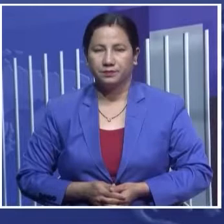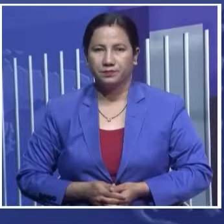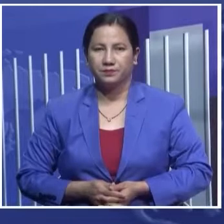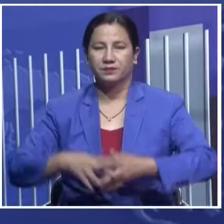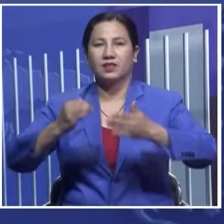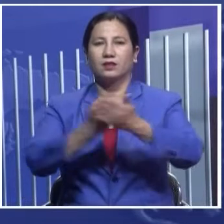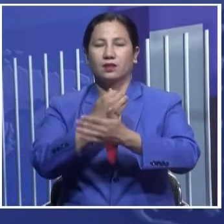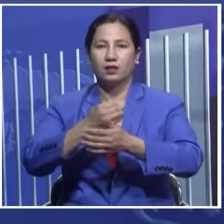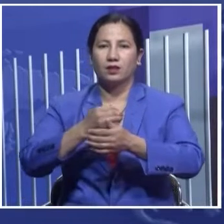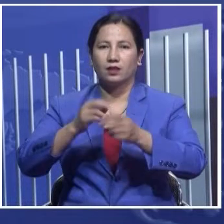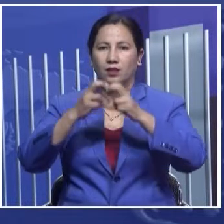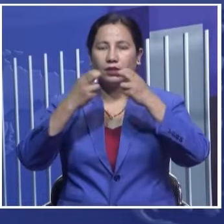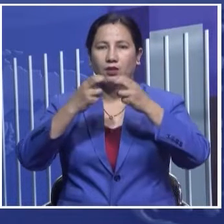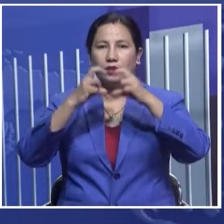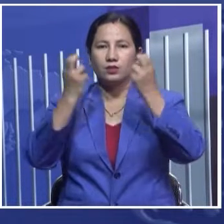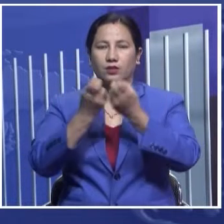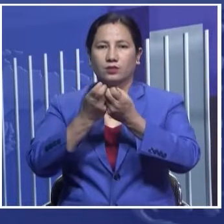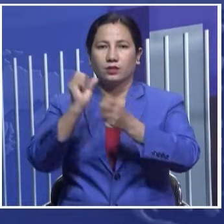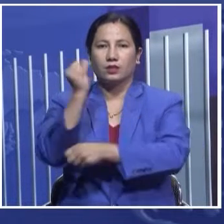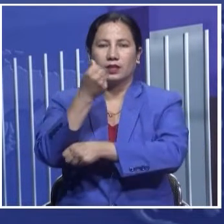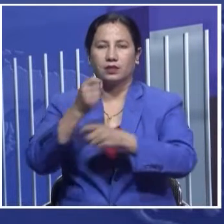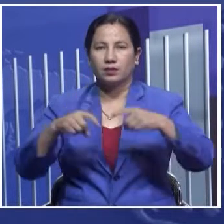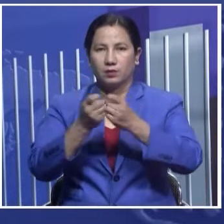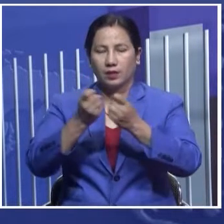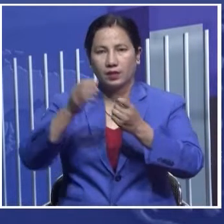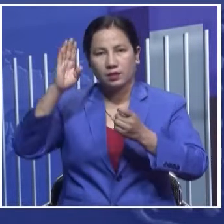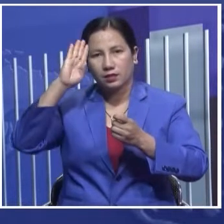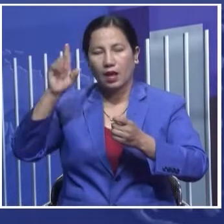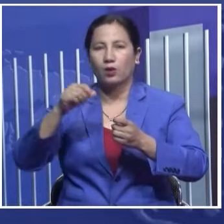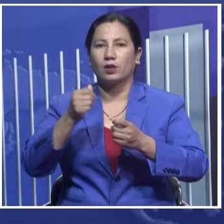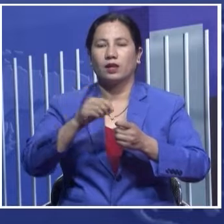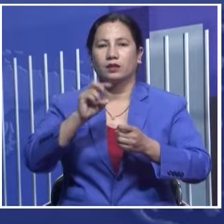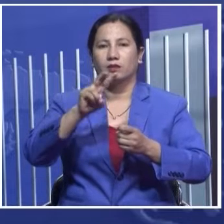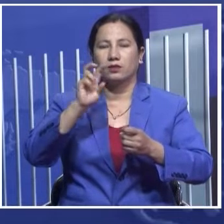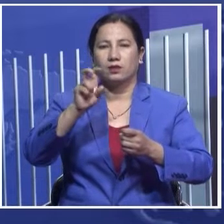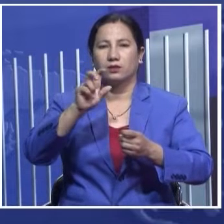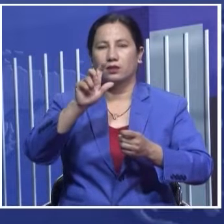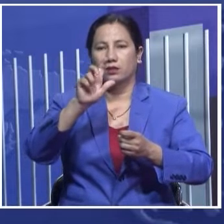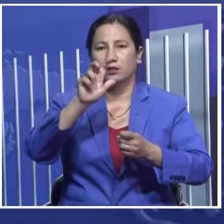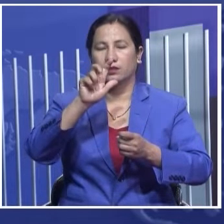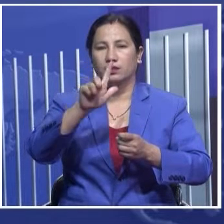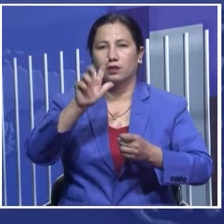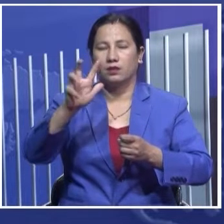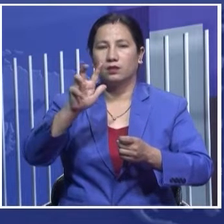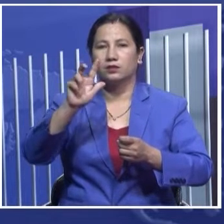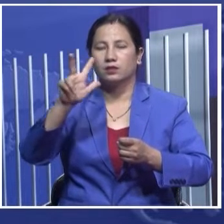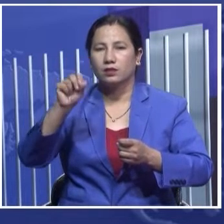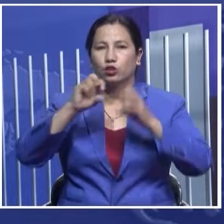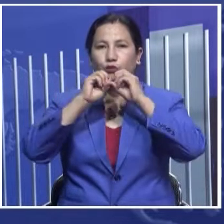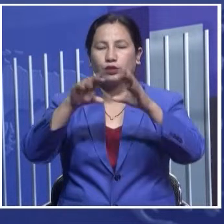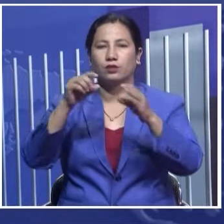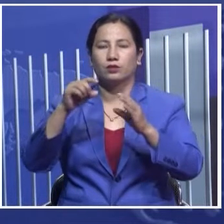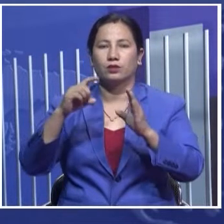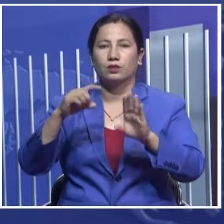संघीय संसद अन्तर्गतको राष्ट्रिय सभाले सरकारले आउँदो आर्थिक वर्ष 2079-80 लागि प्रस्तुत गरेको नीति तथा